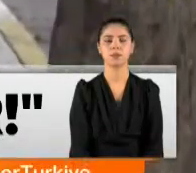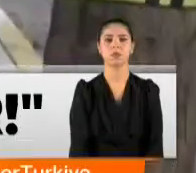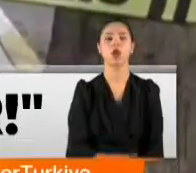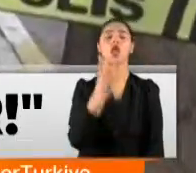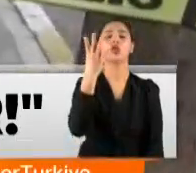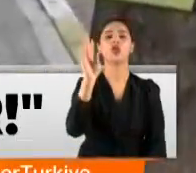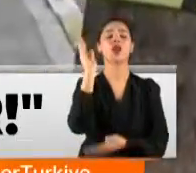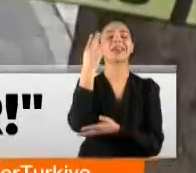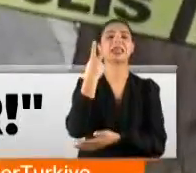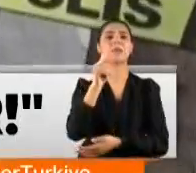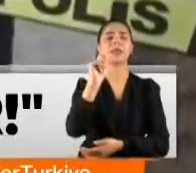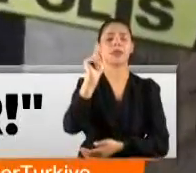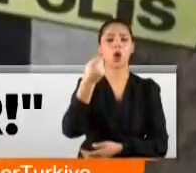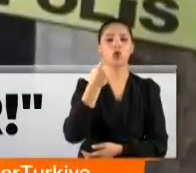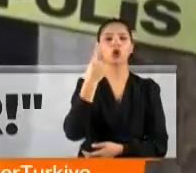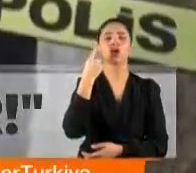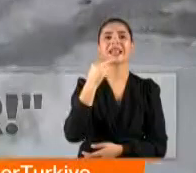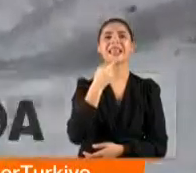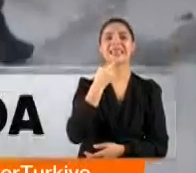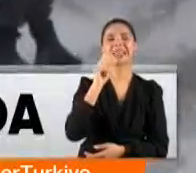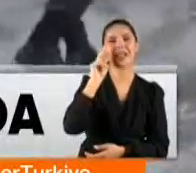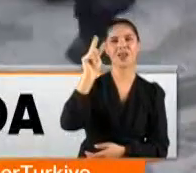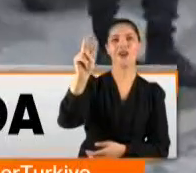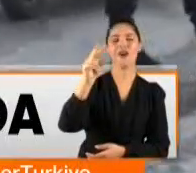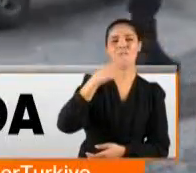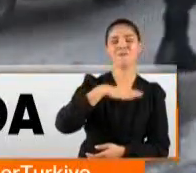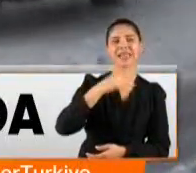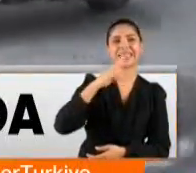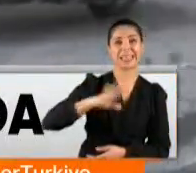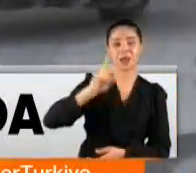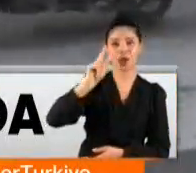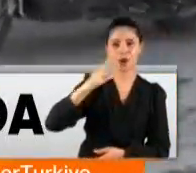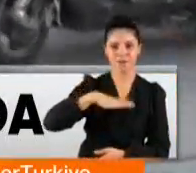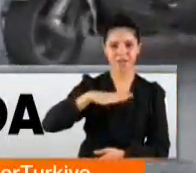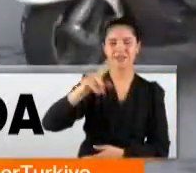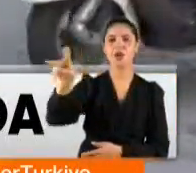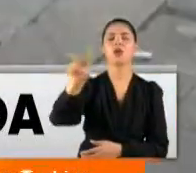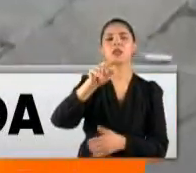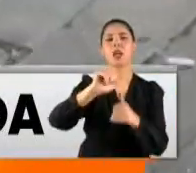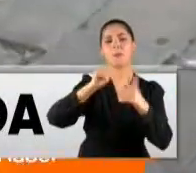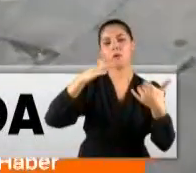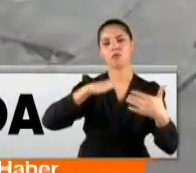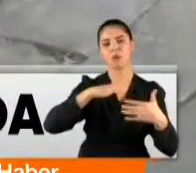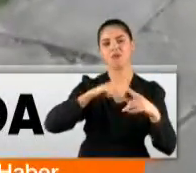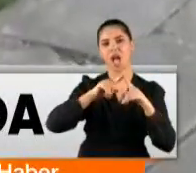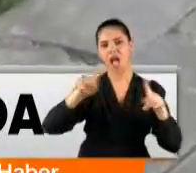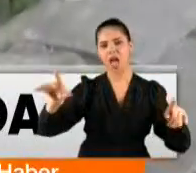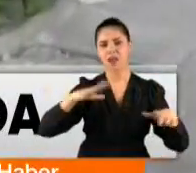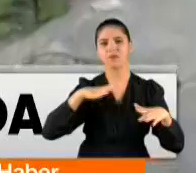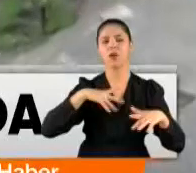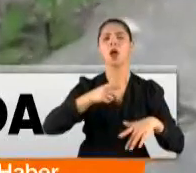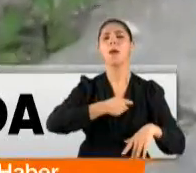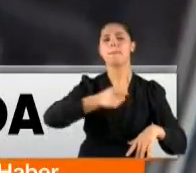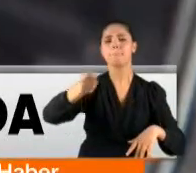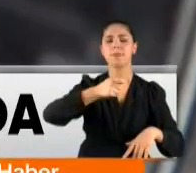4 Kasım 2019'da kızını görme bahanesiyle geldi Seda Kurt'un evine. Bir süredir ayrı yaşıyorlardı. Onu defalarca